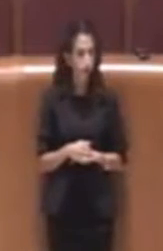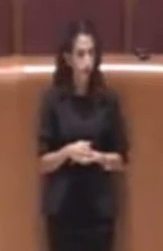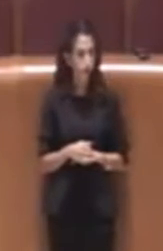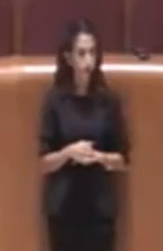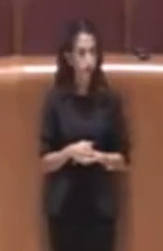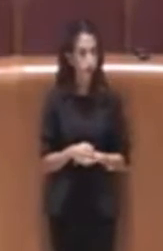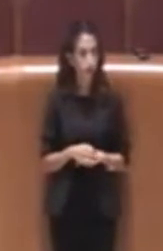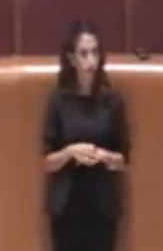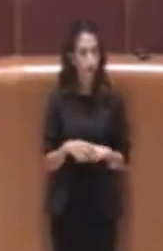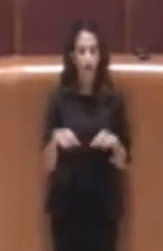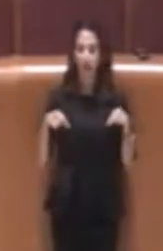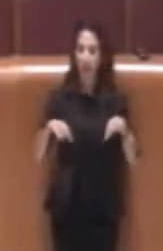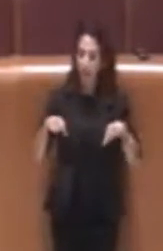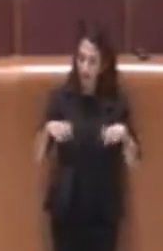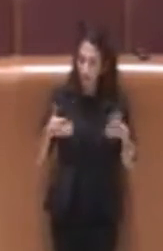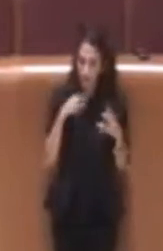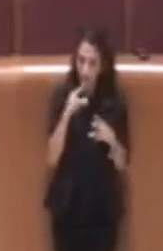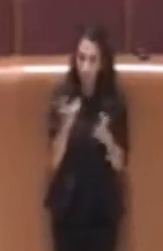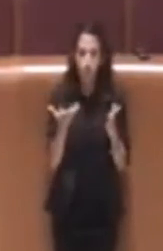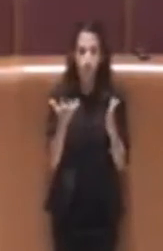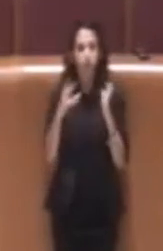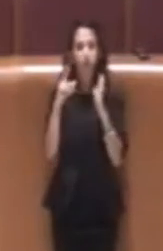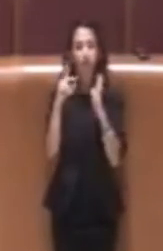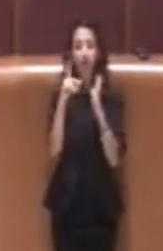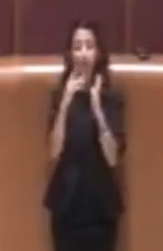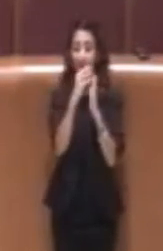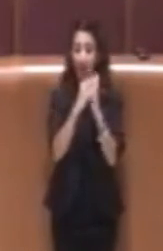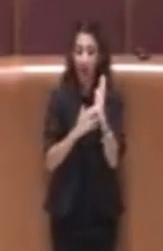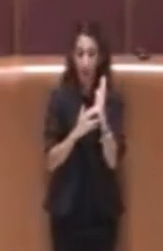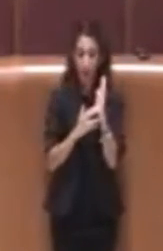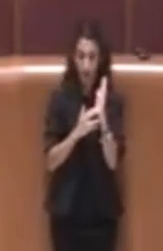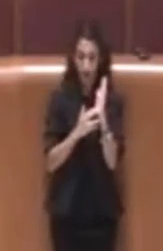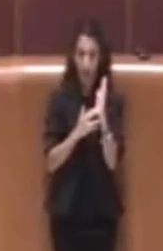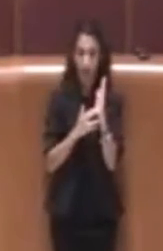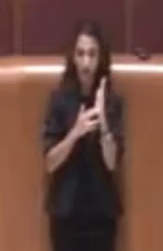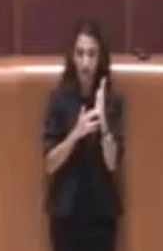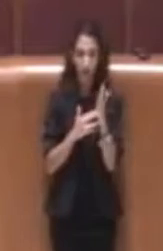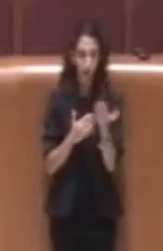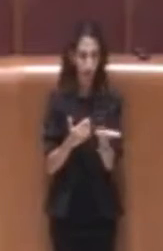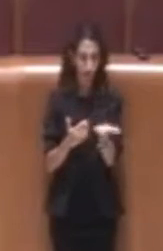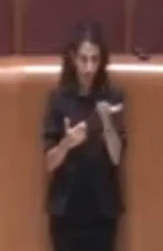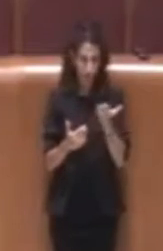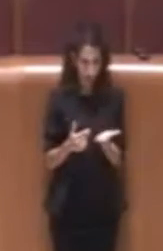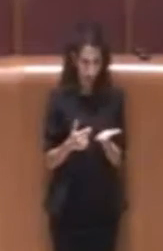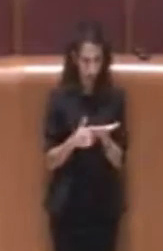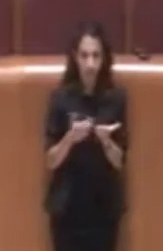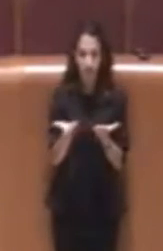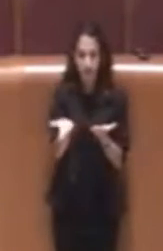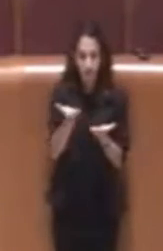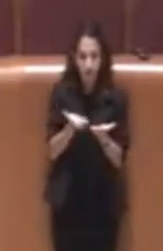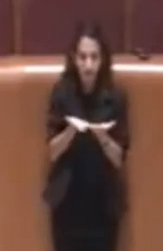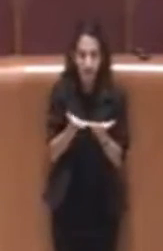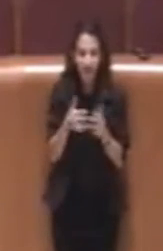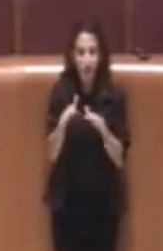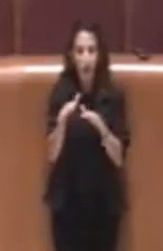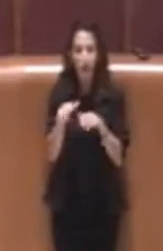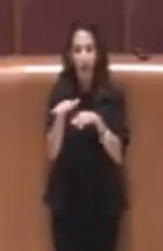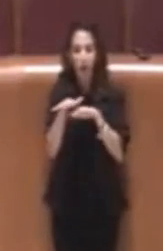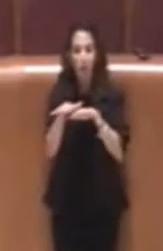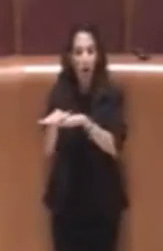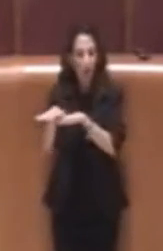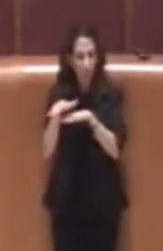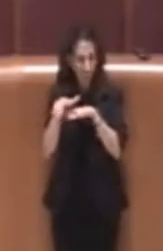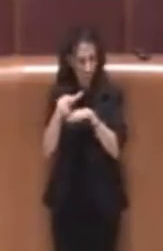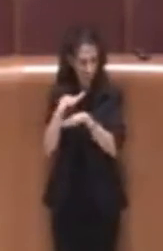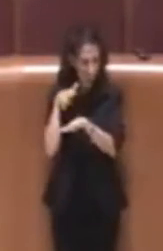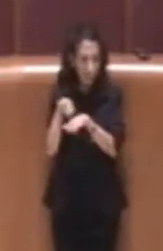Ora, questa delibera è arrivata in Commissione Congiunta Mobilità e Urbanistica. È arrivata dopo che è